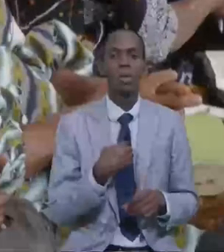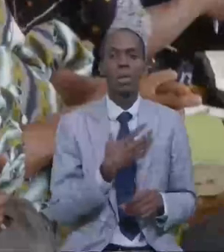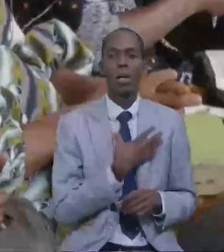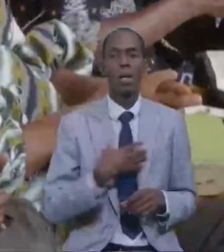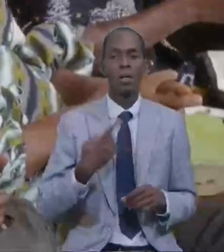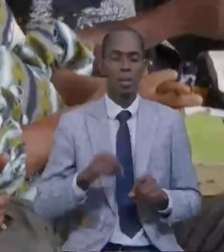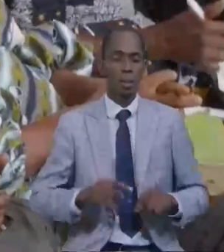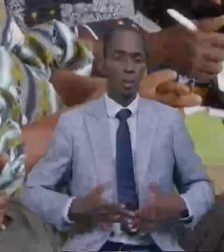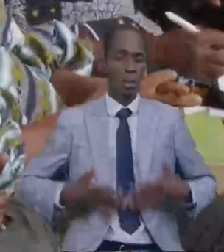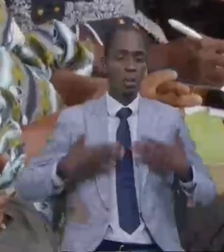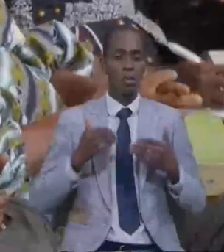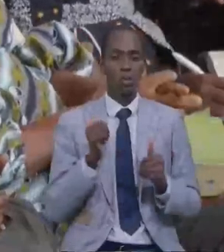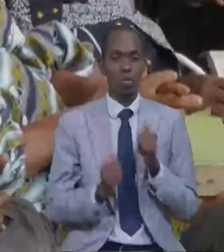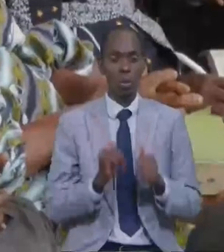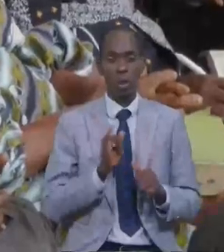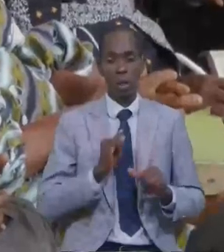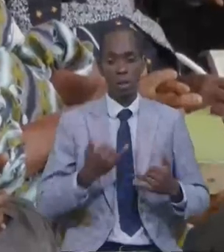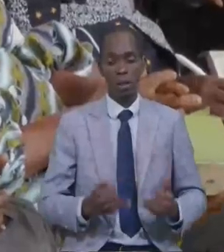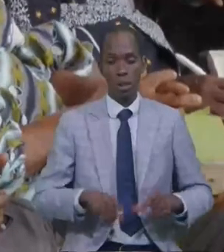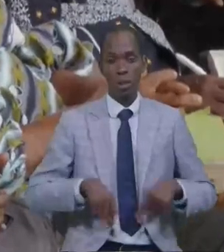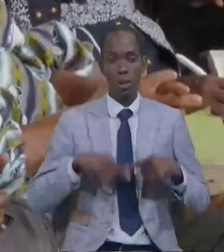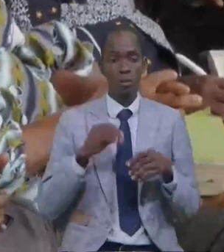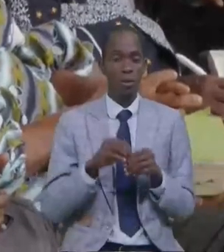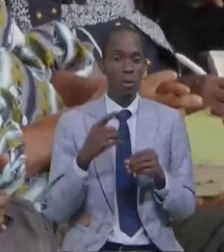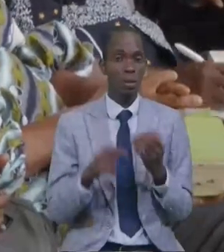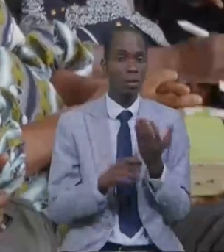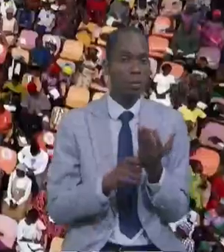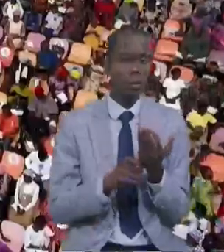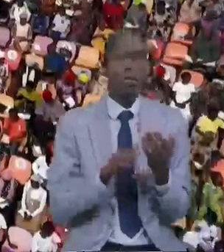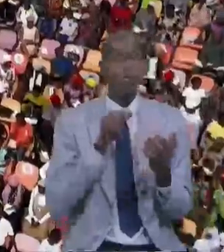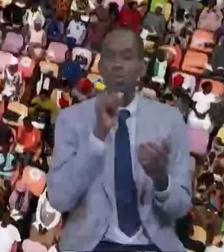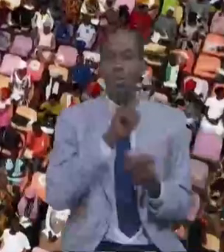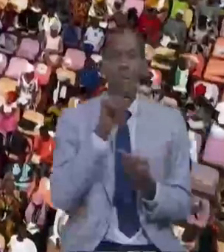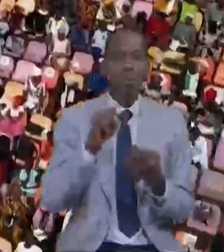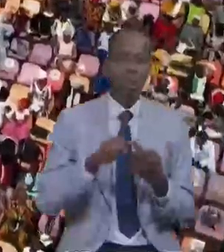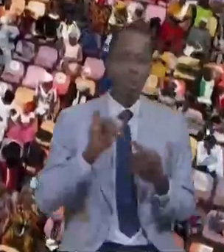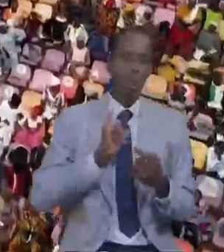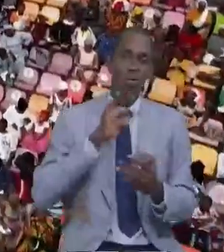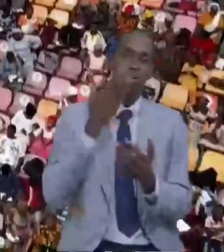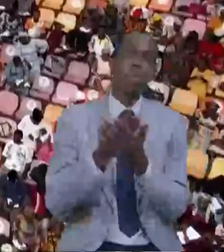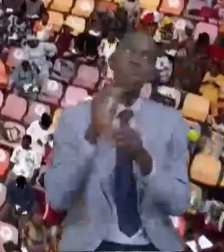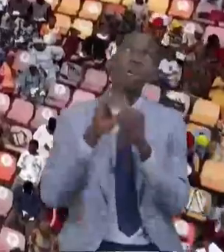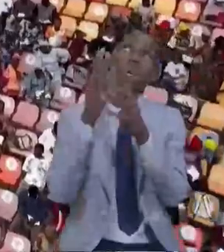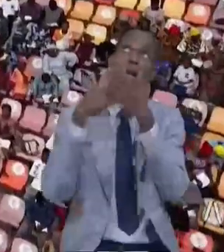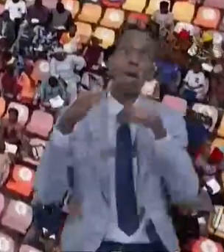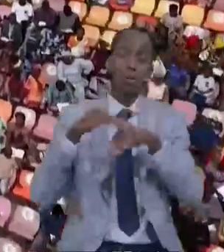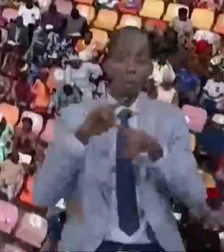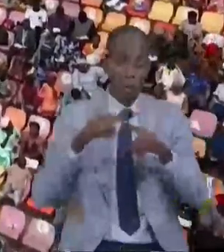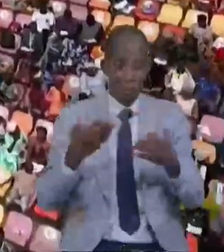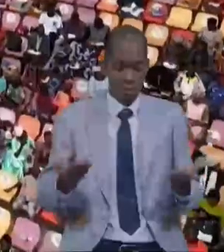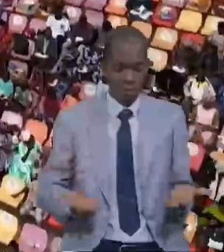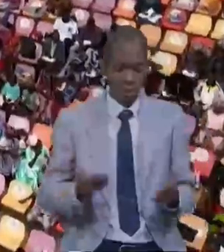ciel, ici bas sur la terre. Je vis dans la foi au Fils de